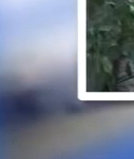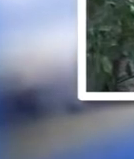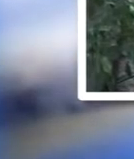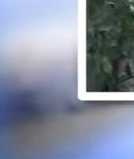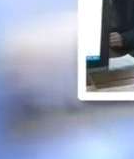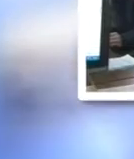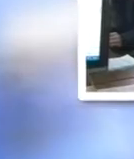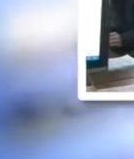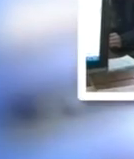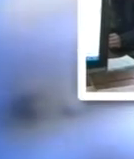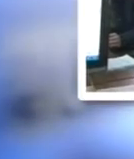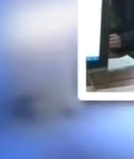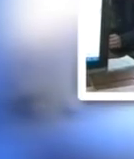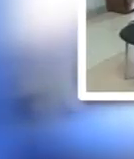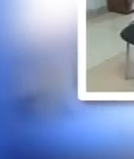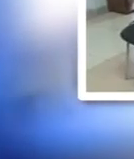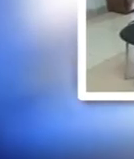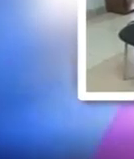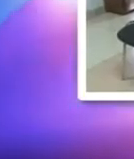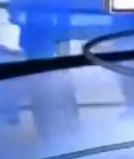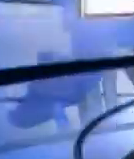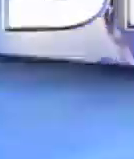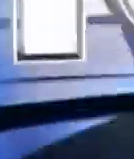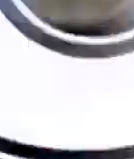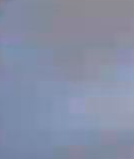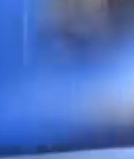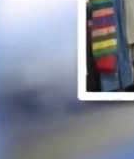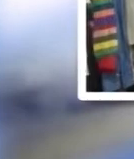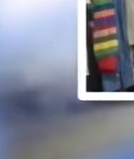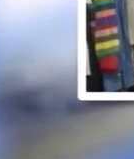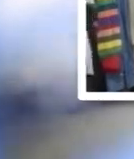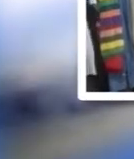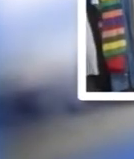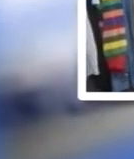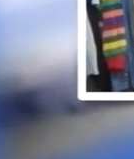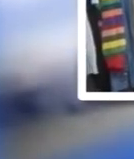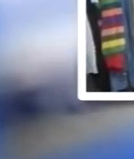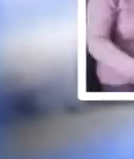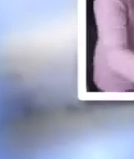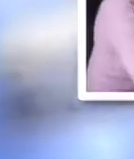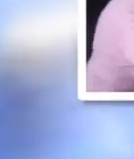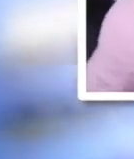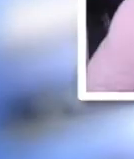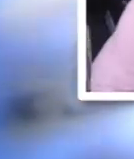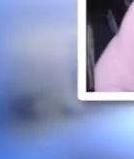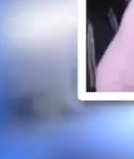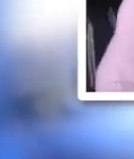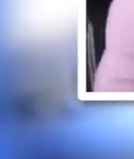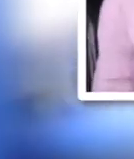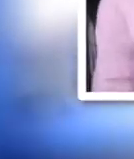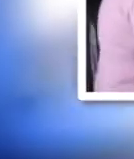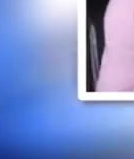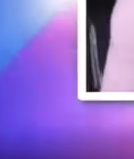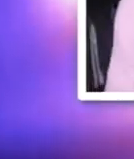Відтепер українці отримуватимуть більшу допомогу по безробіттю. У Тернополі відкрили соціальний магазин, де потребуючі люди